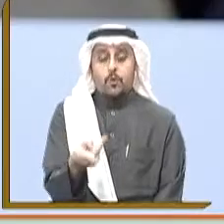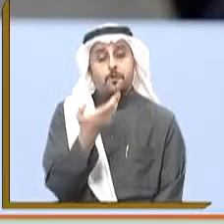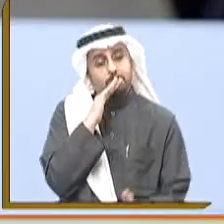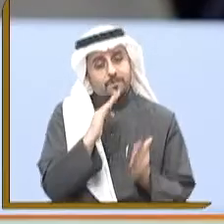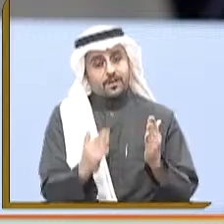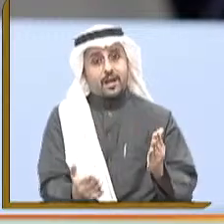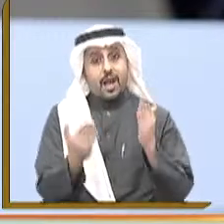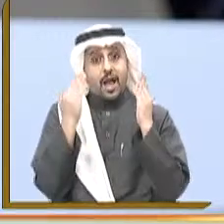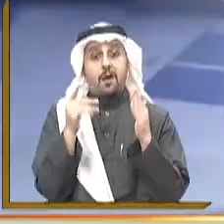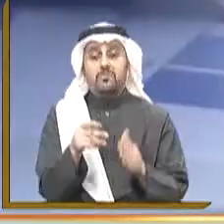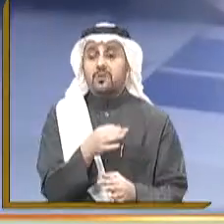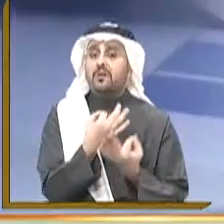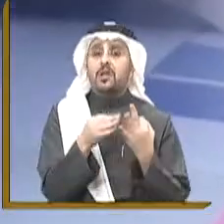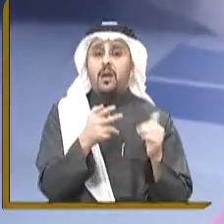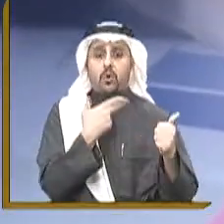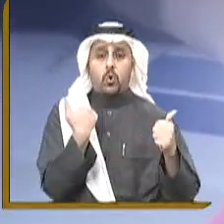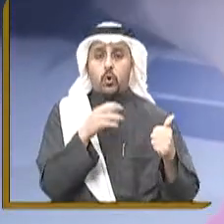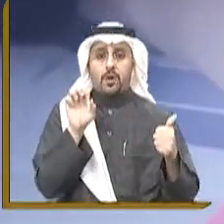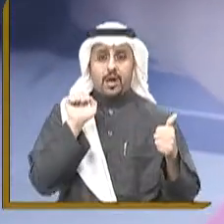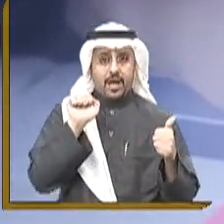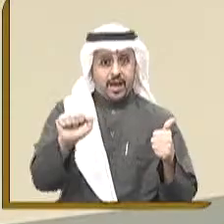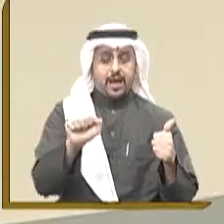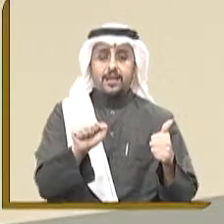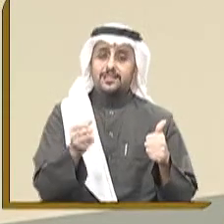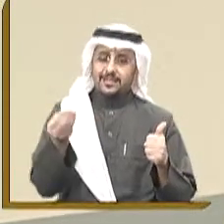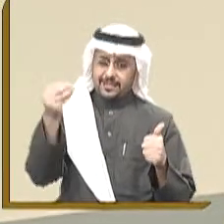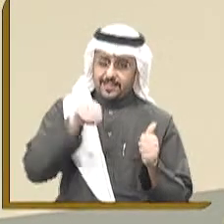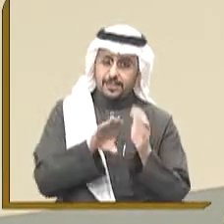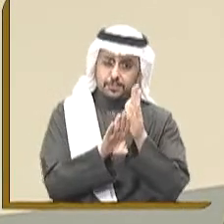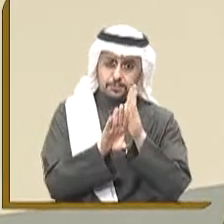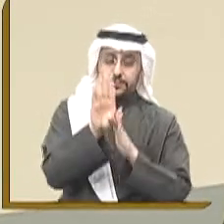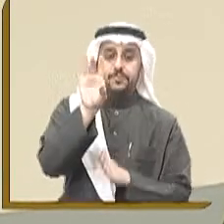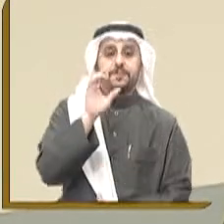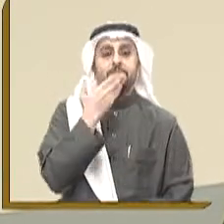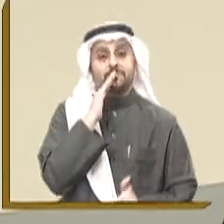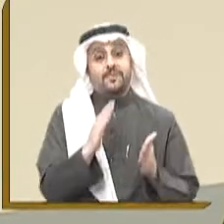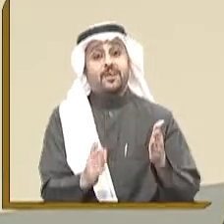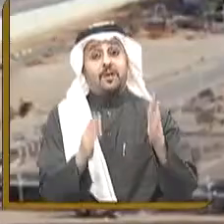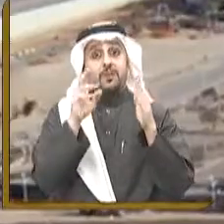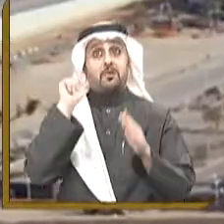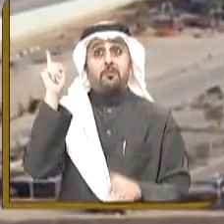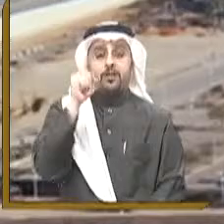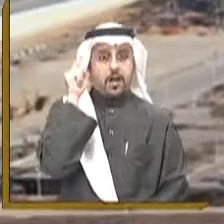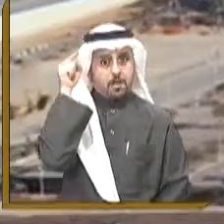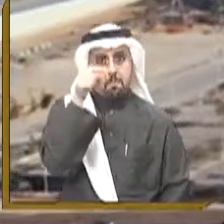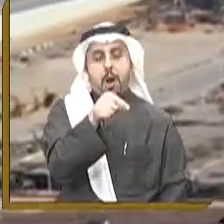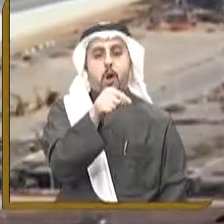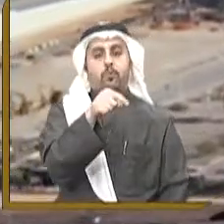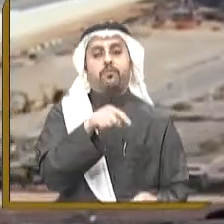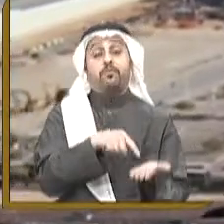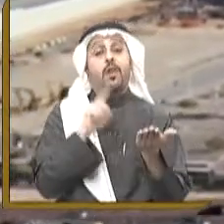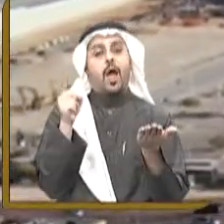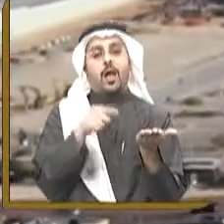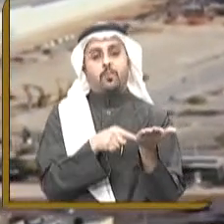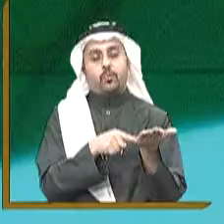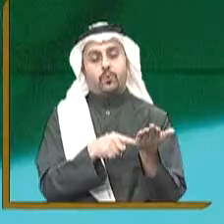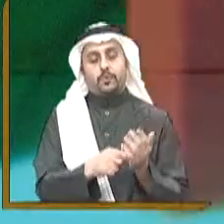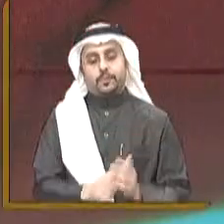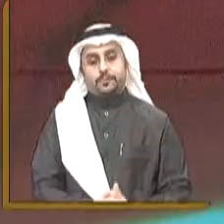وتنمية القطاعات الواعدة، وتضيف قوة المركز الاقتصادي السعودي عالمياً.